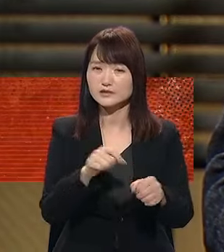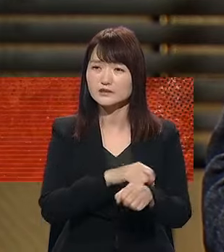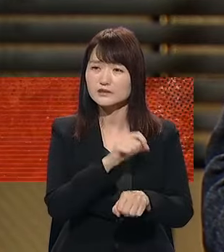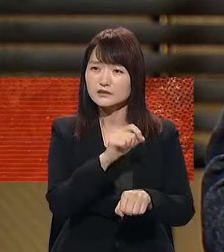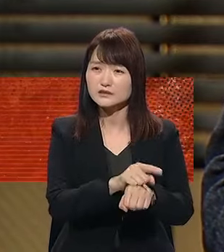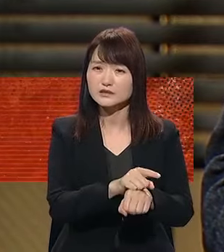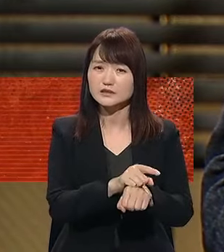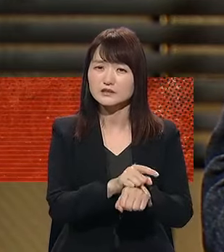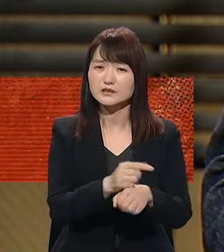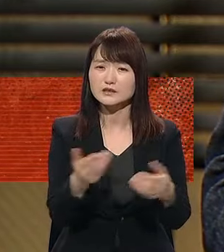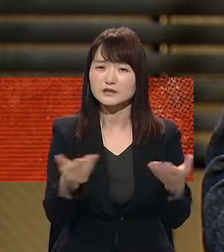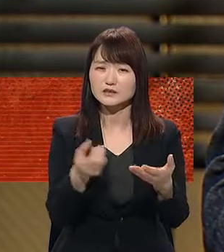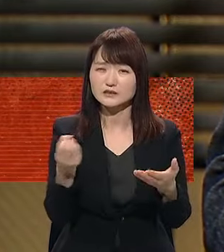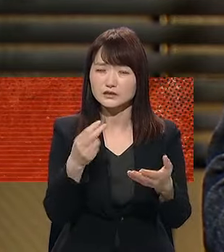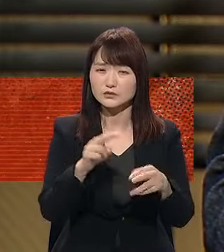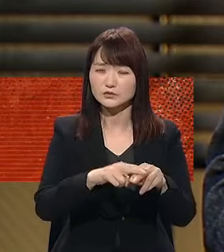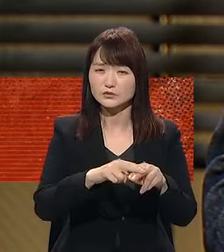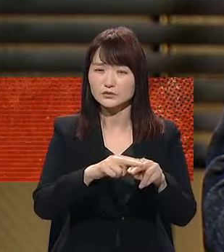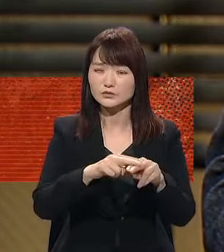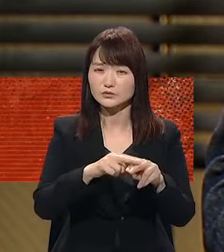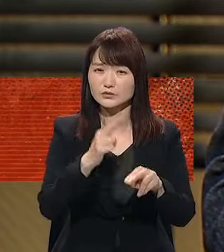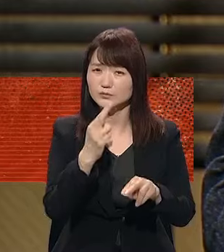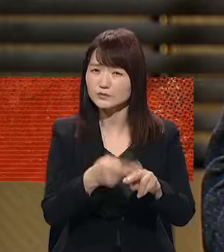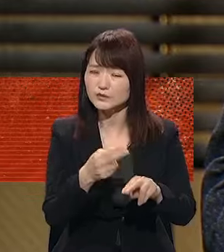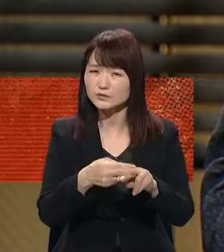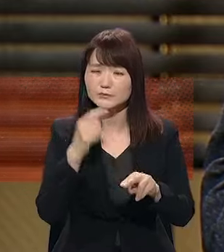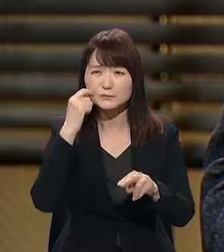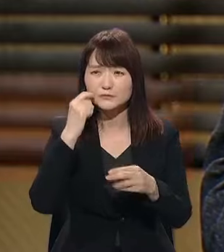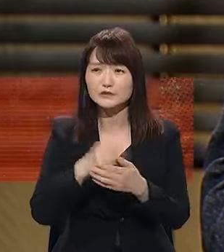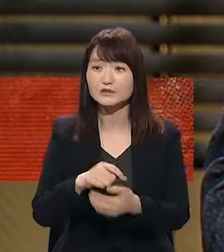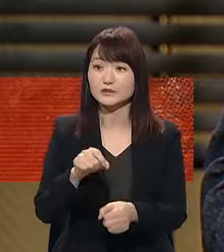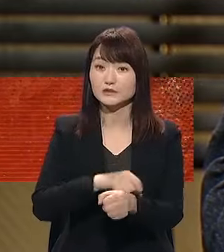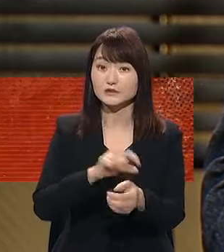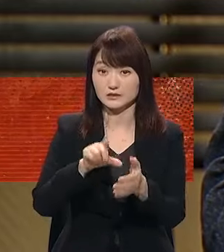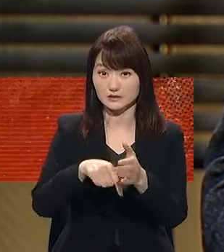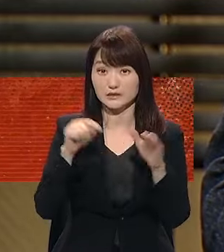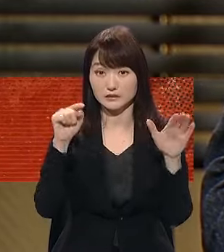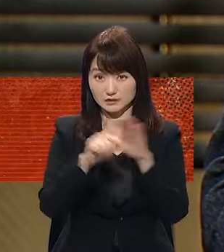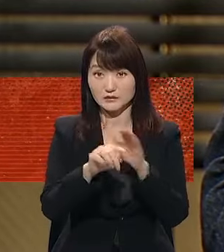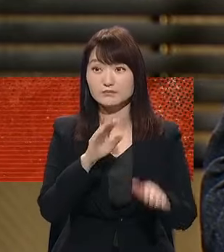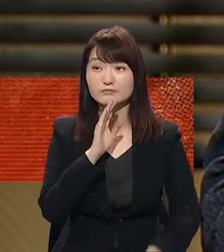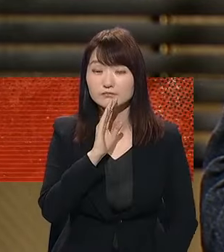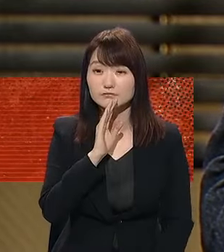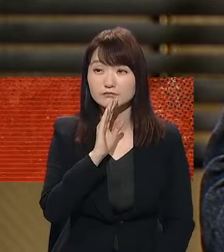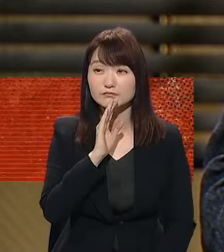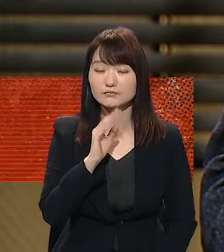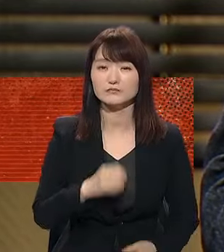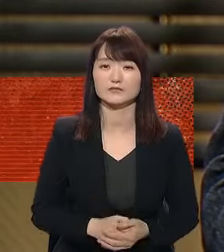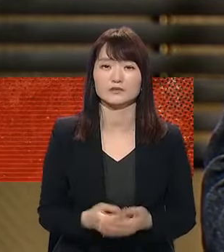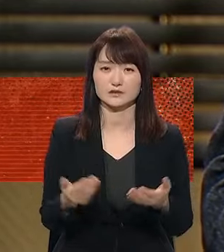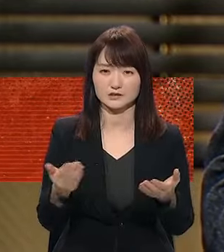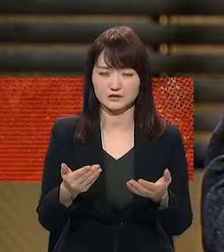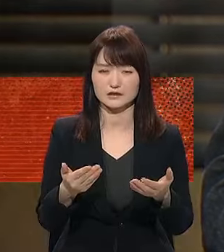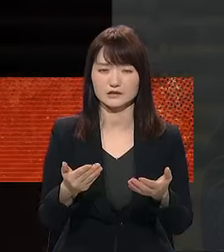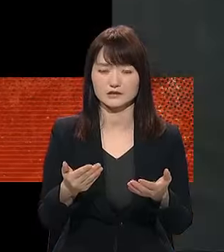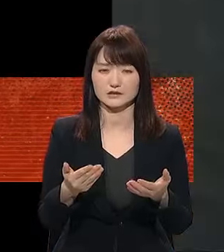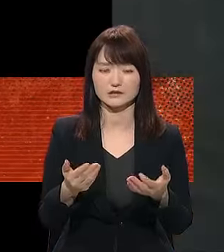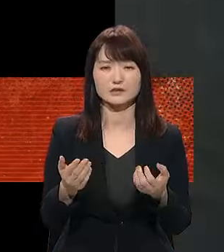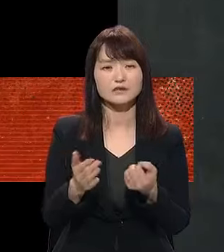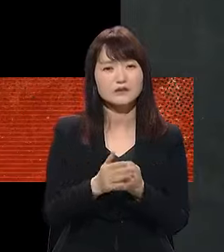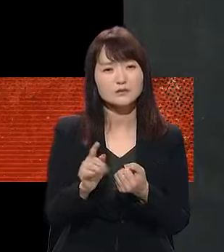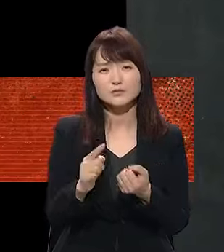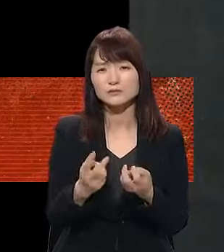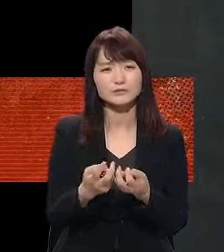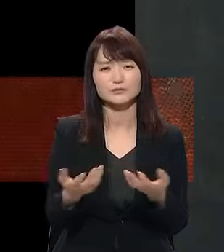자리를 비울 수 없기 때문에 특정 시간에만 가도록 했다 그러니까 특정 시간에 간 건 맞아요 하지만 일이 그럴 수밖에 없었다라는 옹호인